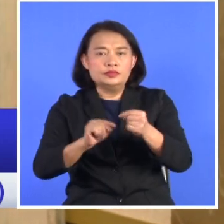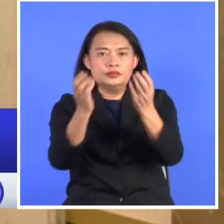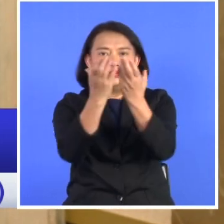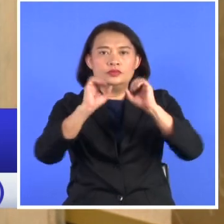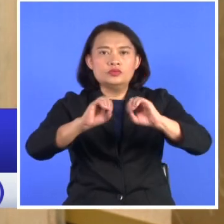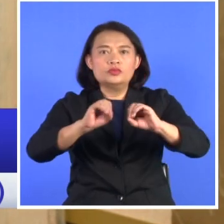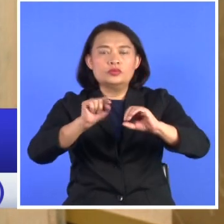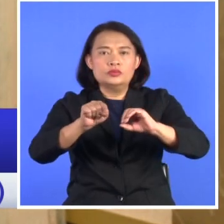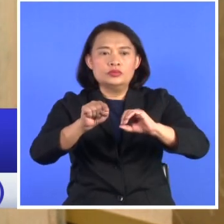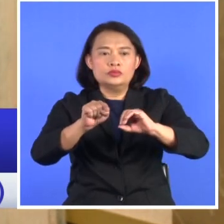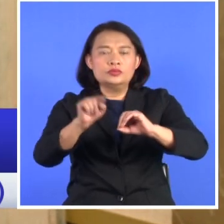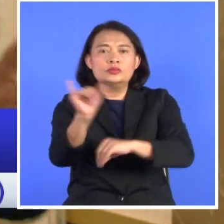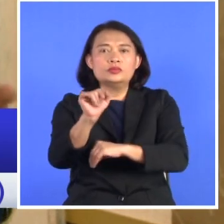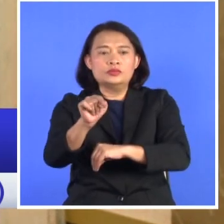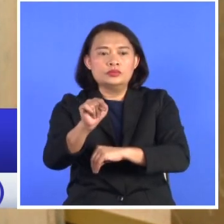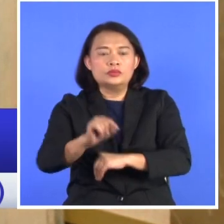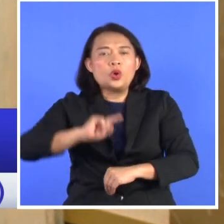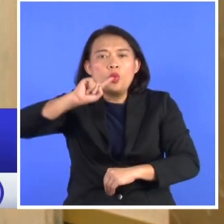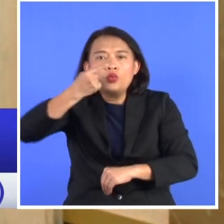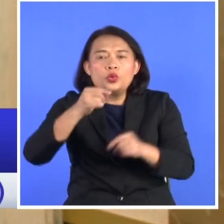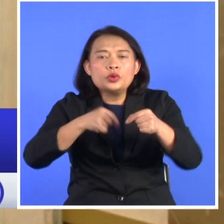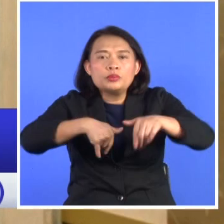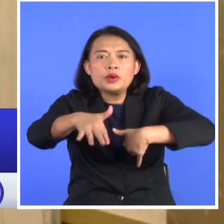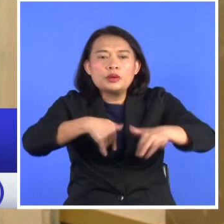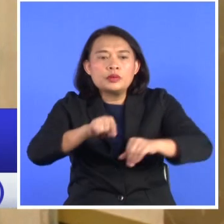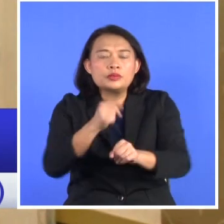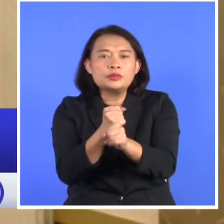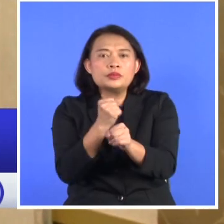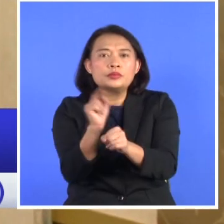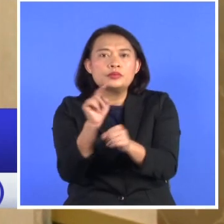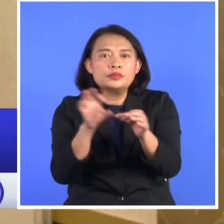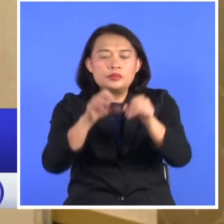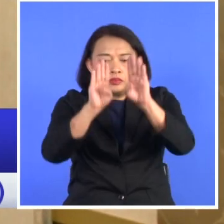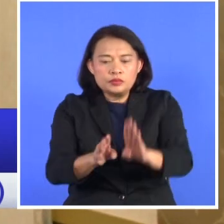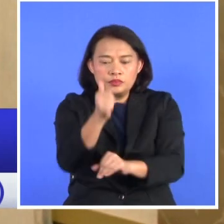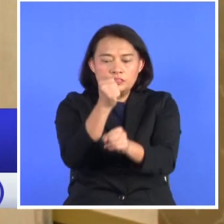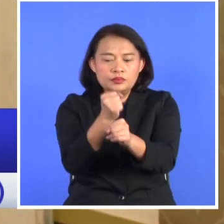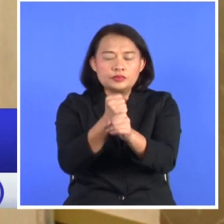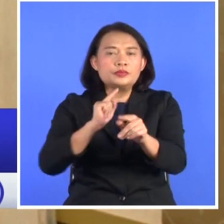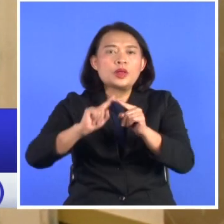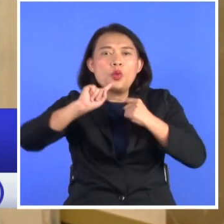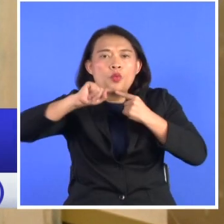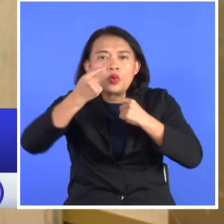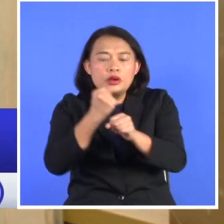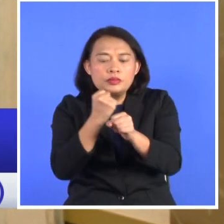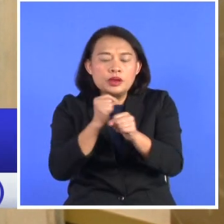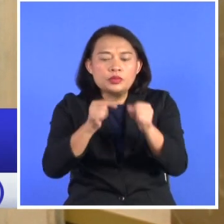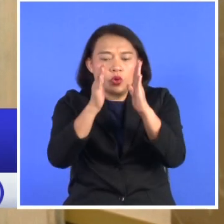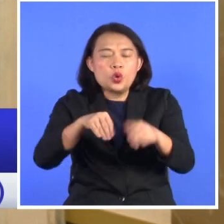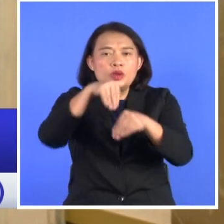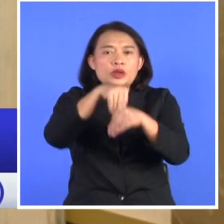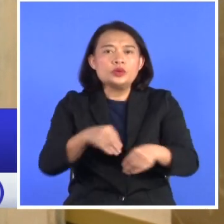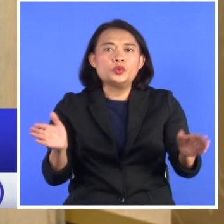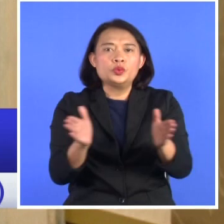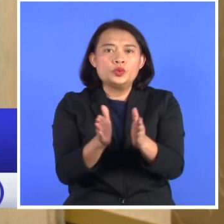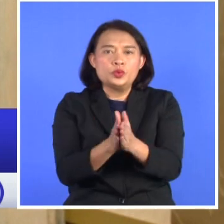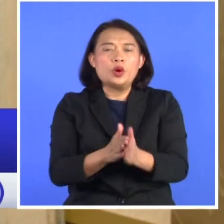ตรงแต่ว่าเป็นภาษาบ้านๆก็คือผ่านการกระทำหรือว่าเป็นคำพูดที่ผู้ที่ร่วมรายการหรือ